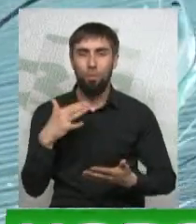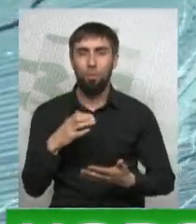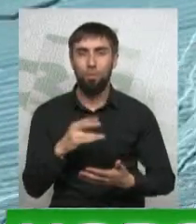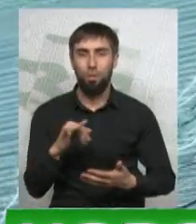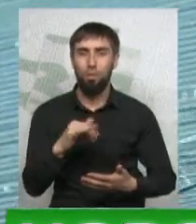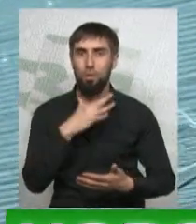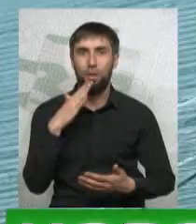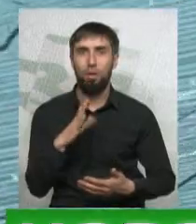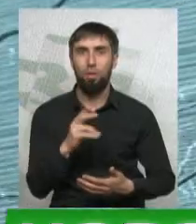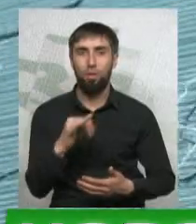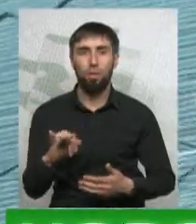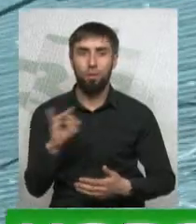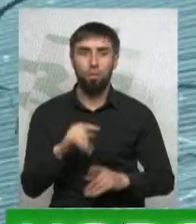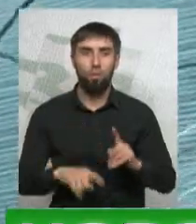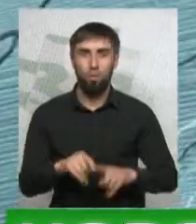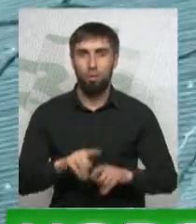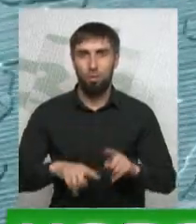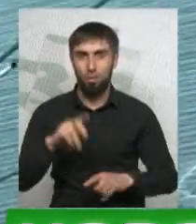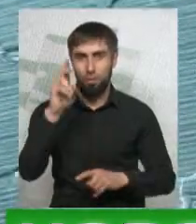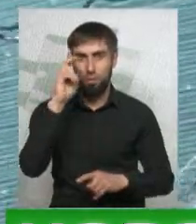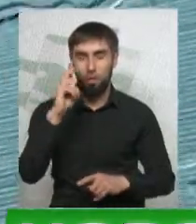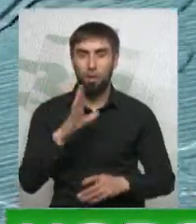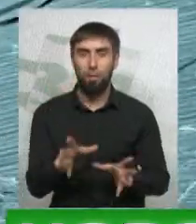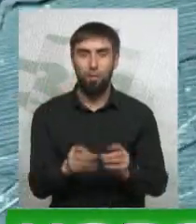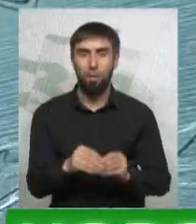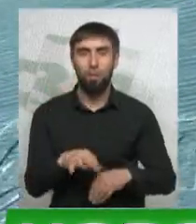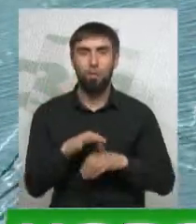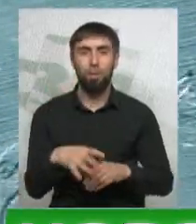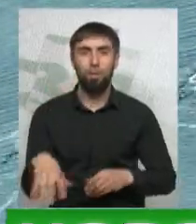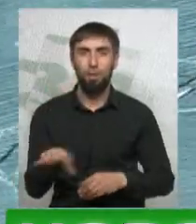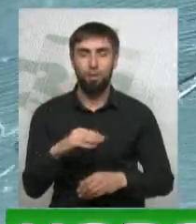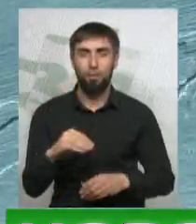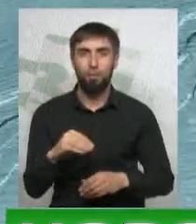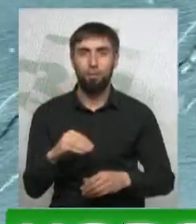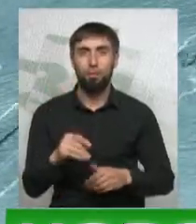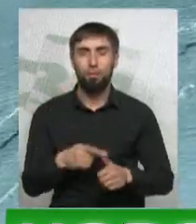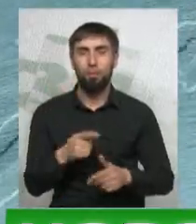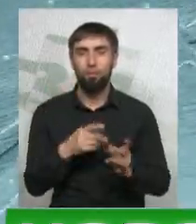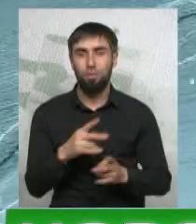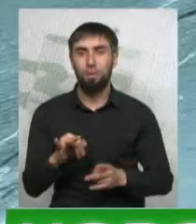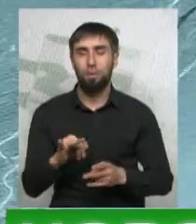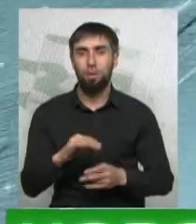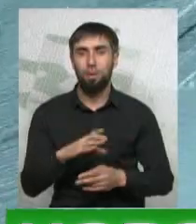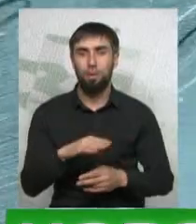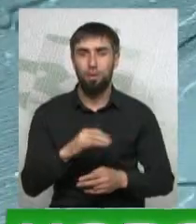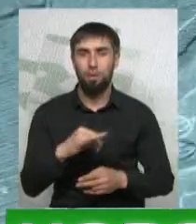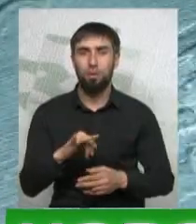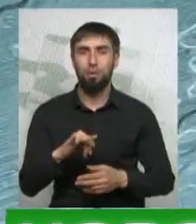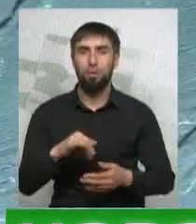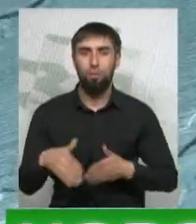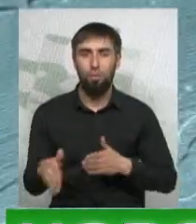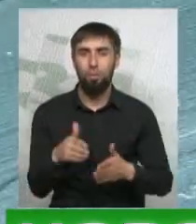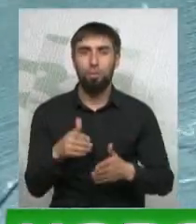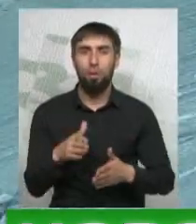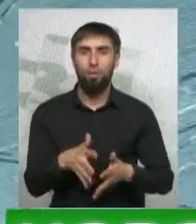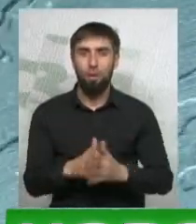в многовековую историю родного государства вместе прошла все потрясения и тернистый путь становления современной